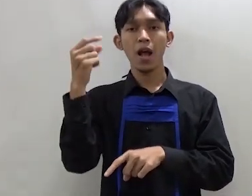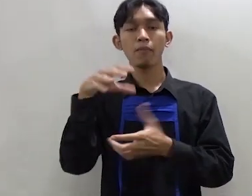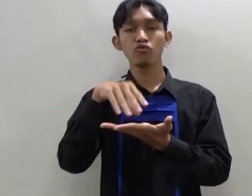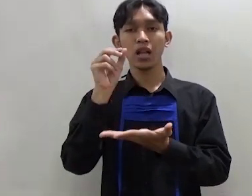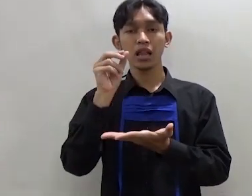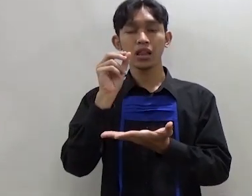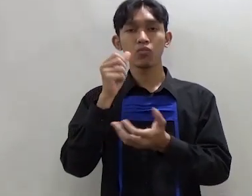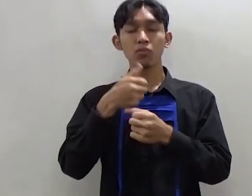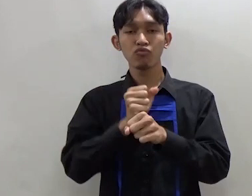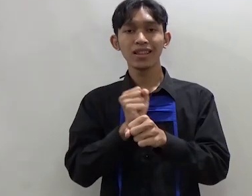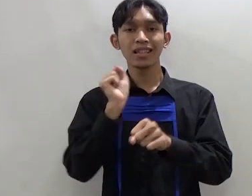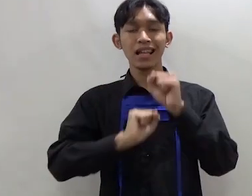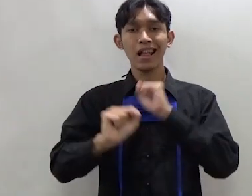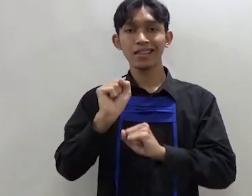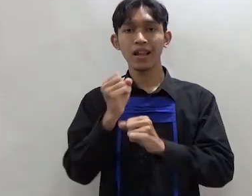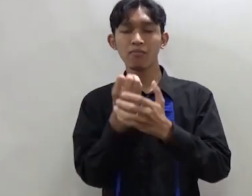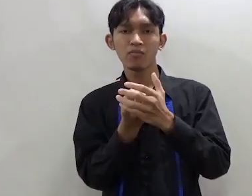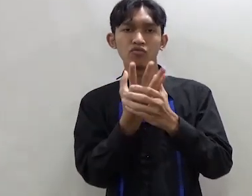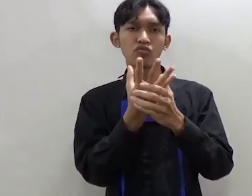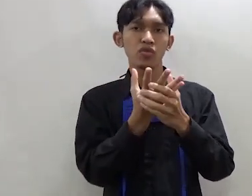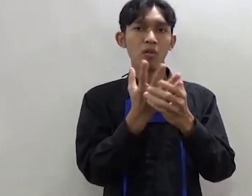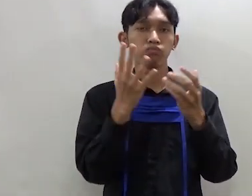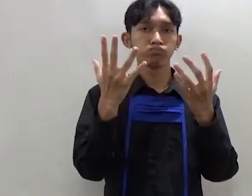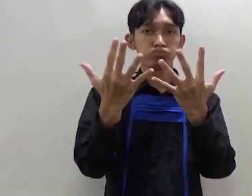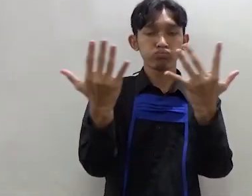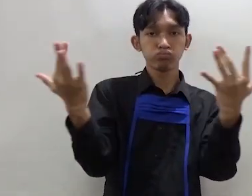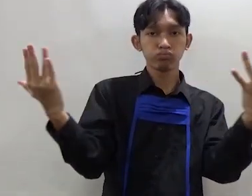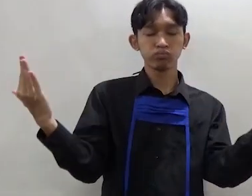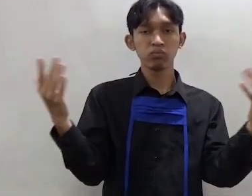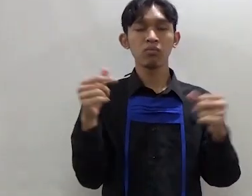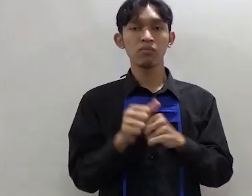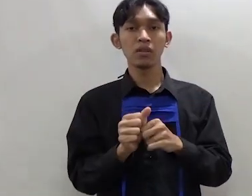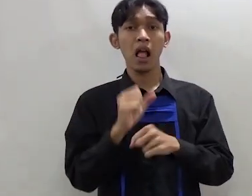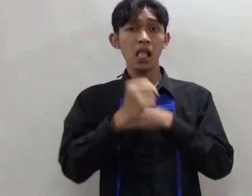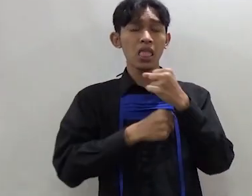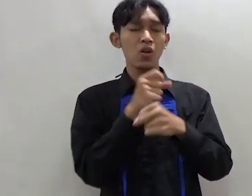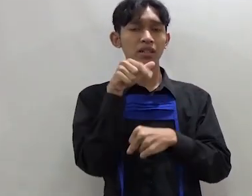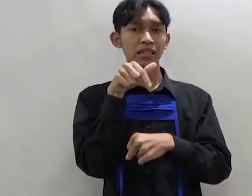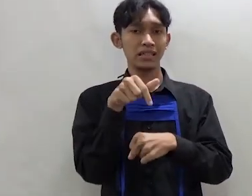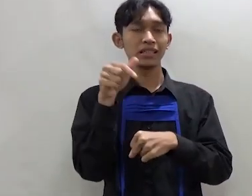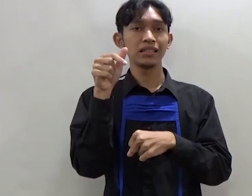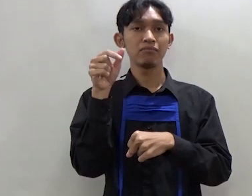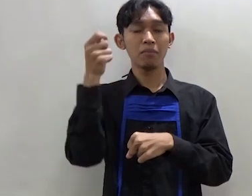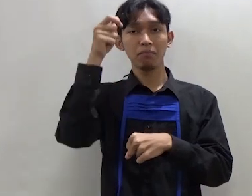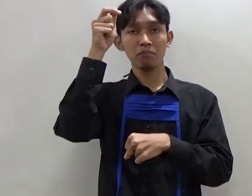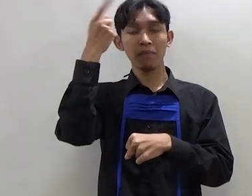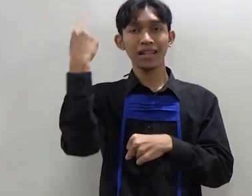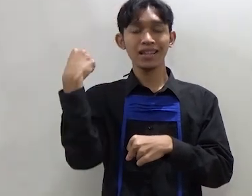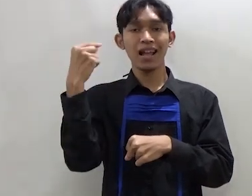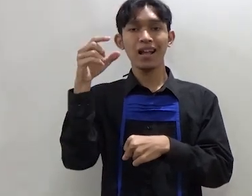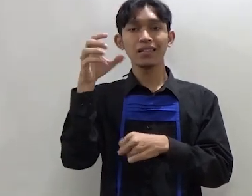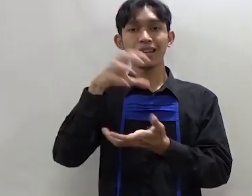dengan latar belakang yang beraneka ragam dan kita tidak tahu persis kondisi mereka yang